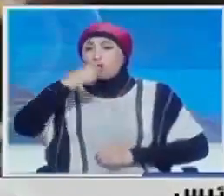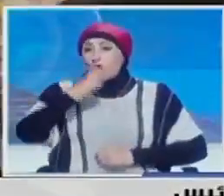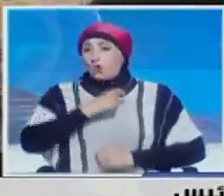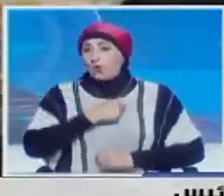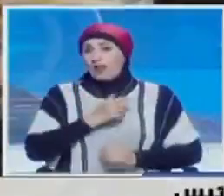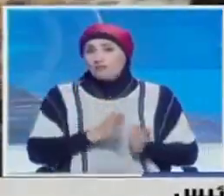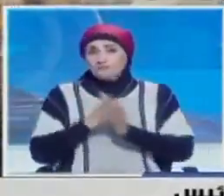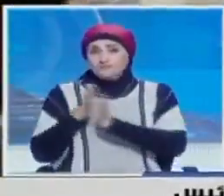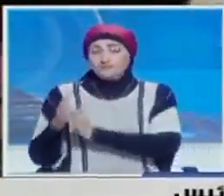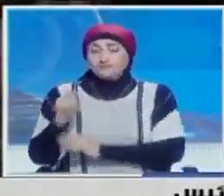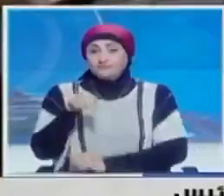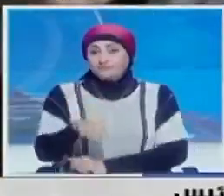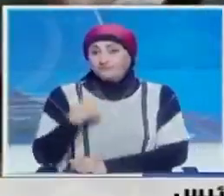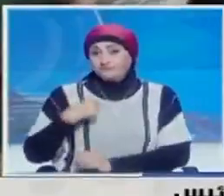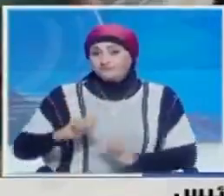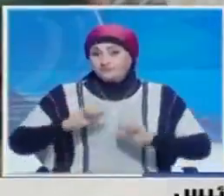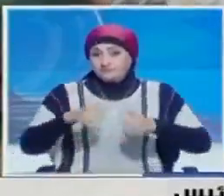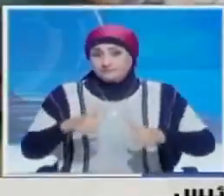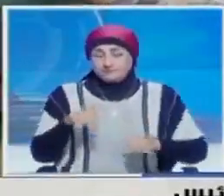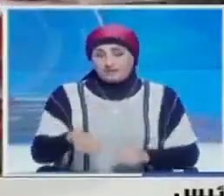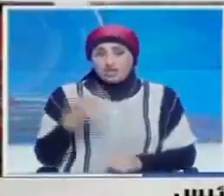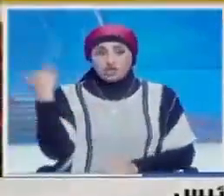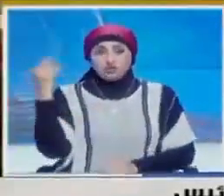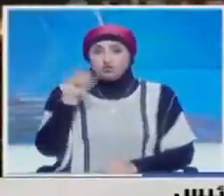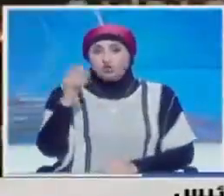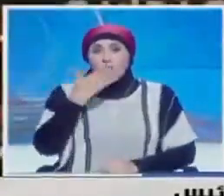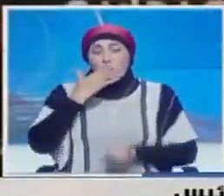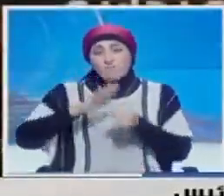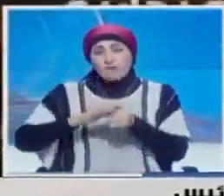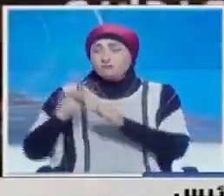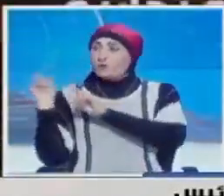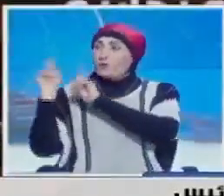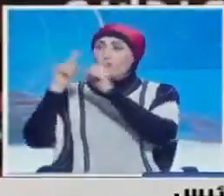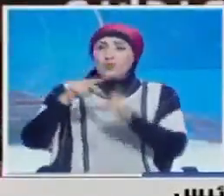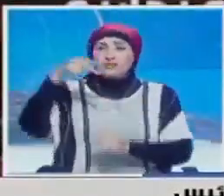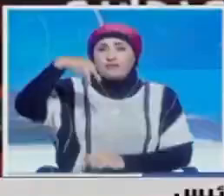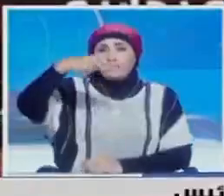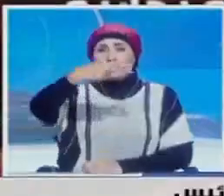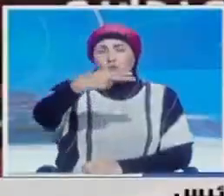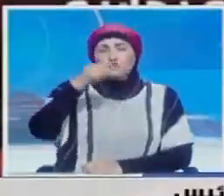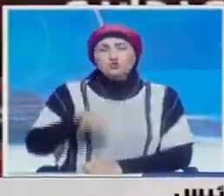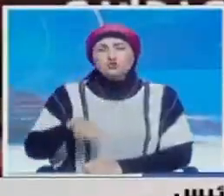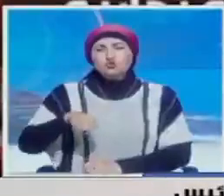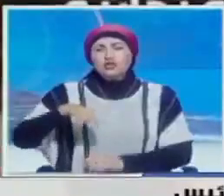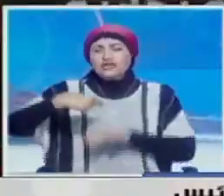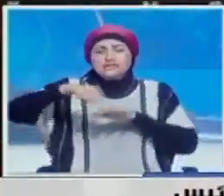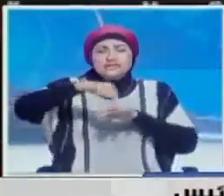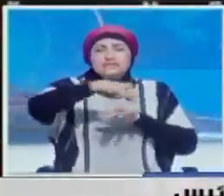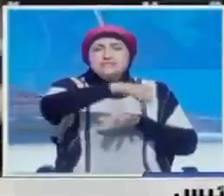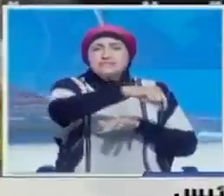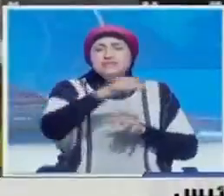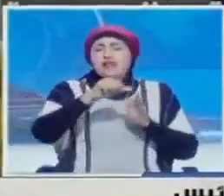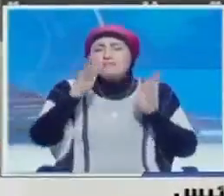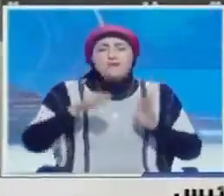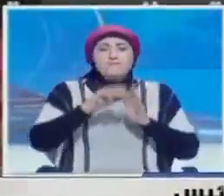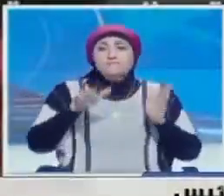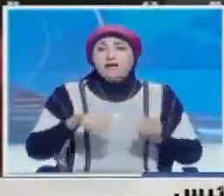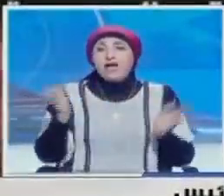ويشارك في هذه المرحلة الممتدة منذ شهر رمضان 28 سلسلة تجارية بإجمالي